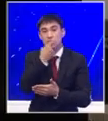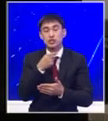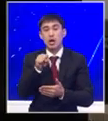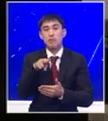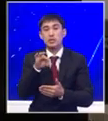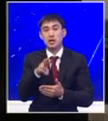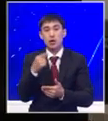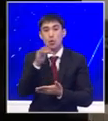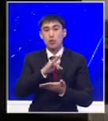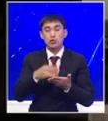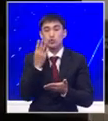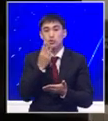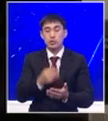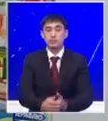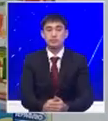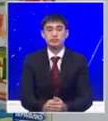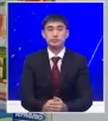аптека в городе